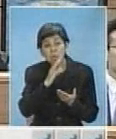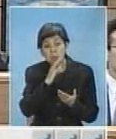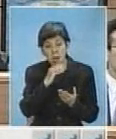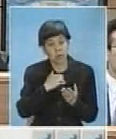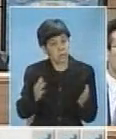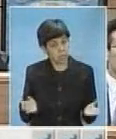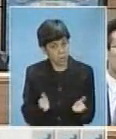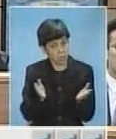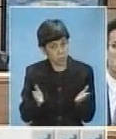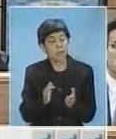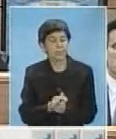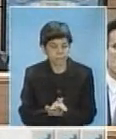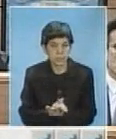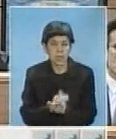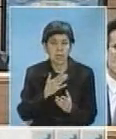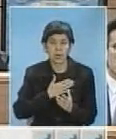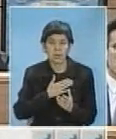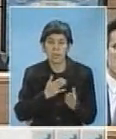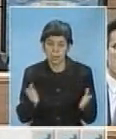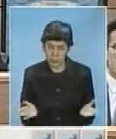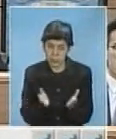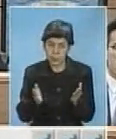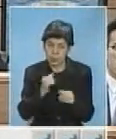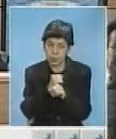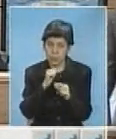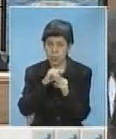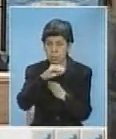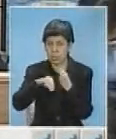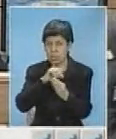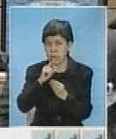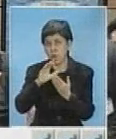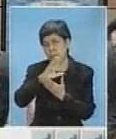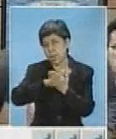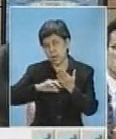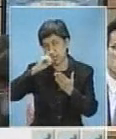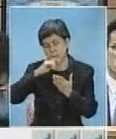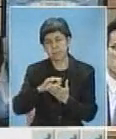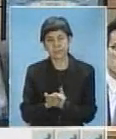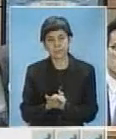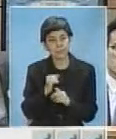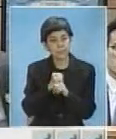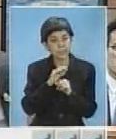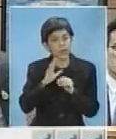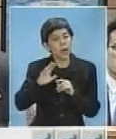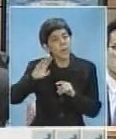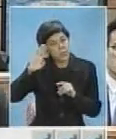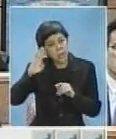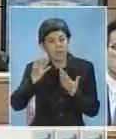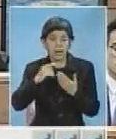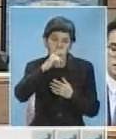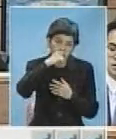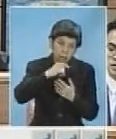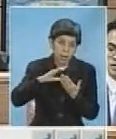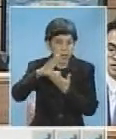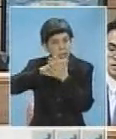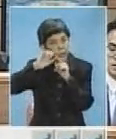นับสนุนได้ก็จะนำมาซึ่งความเชื่อมั่นในระบบเศรษฐกิจของประเทศในสายตาของนักธุรกิจทั้งต่างประเทศและในประเ